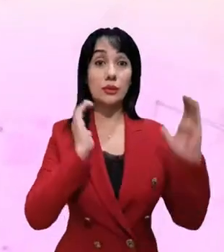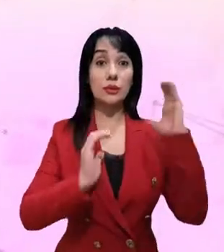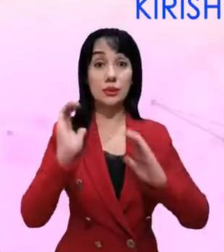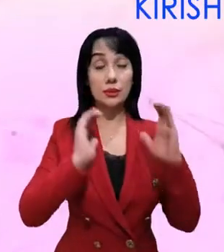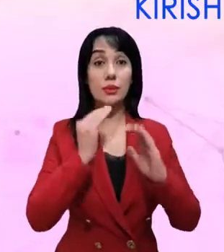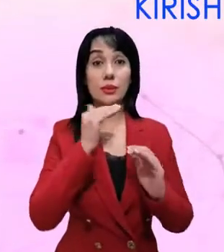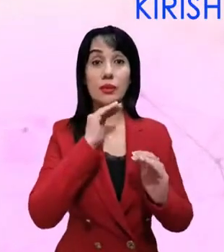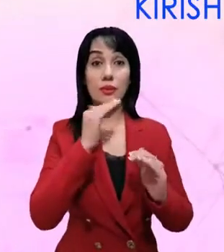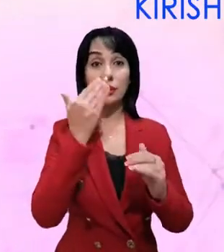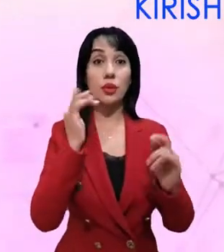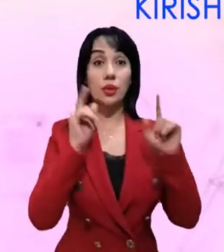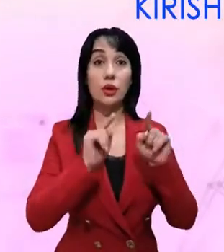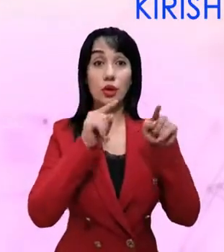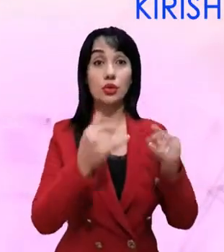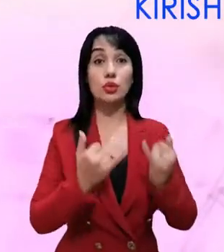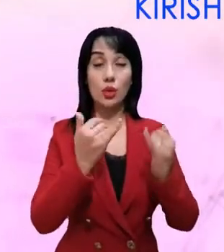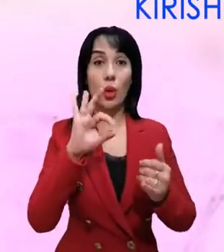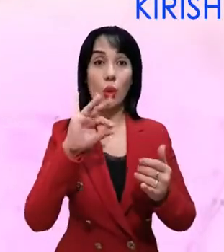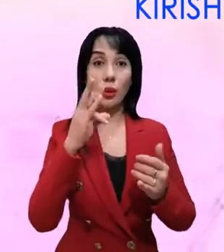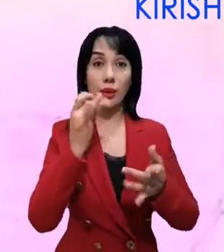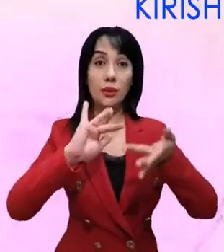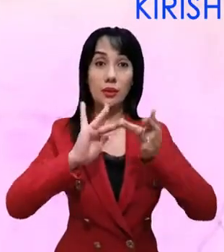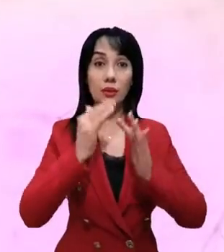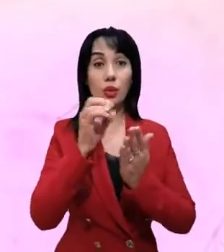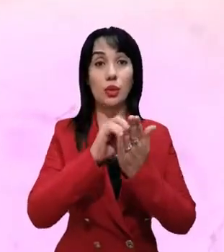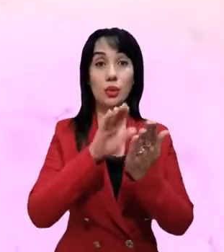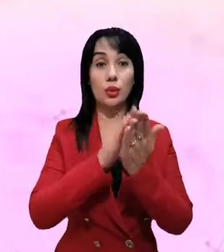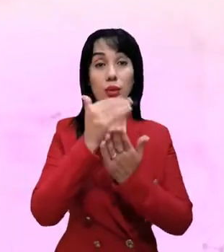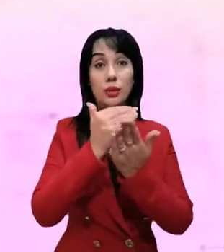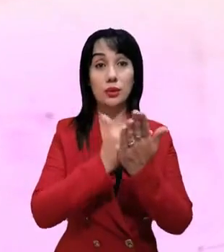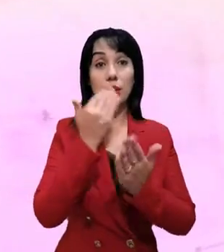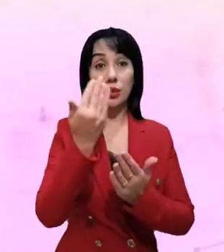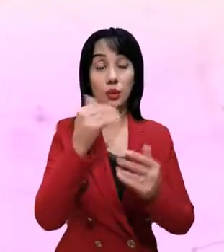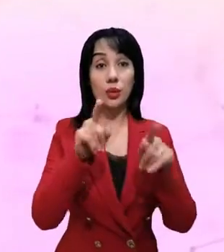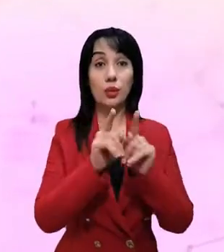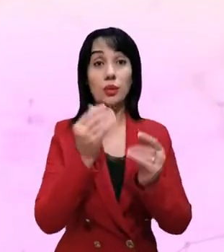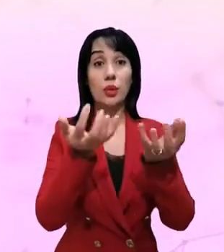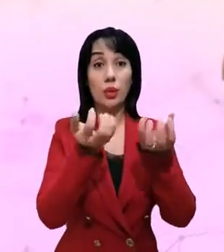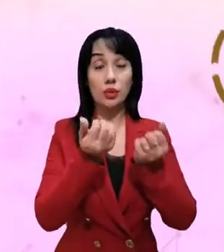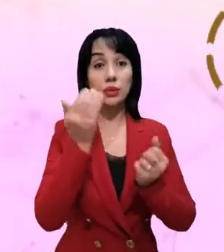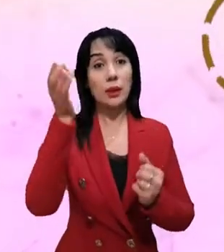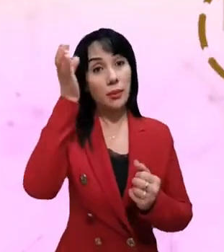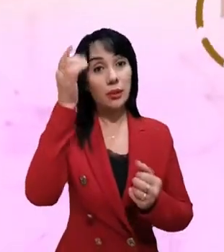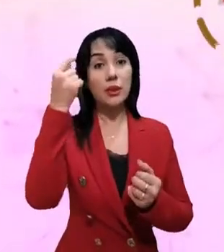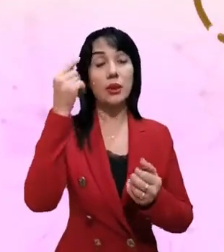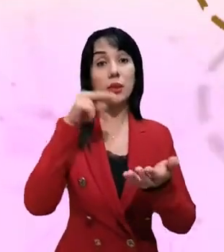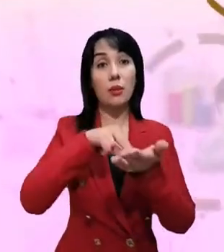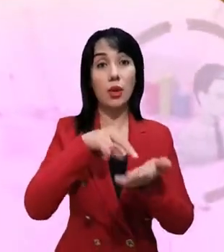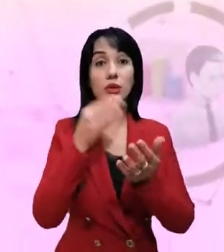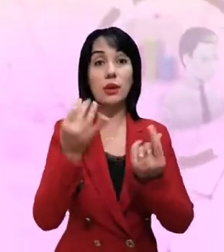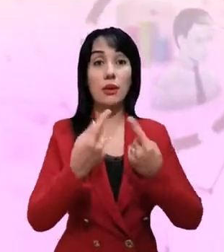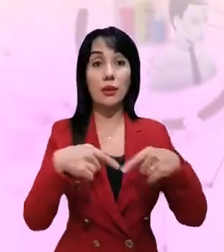Oliy va professional ta'lim muassasalariga kirish uchun onlayn ro'yxatdan o'tish. Abituriyentlarni onlayn ro'yxatga olish Bilimni